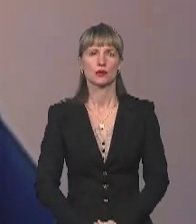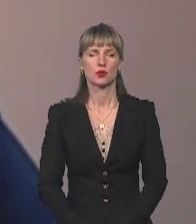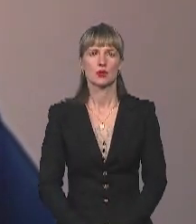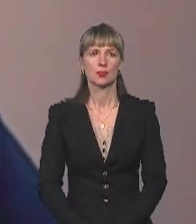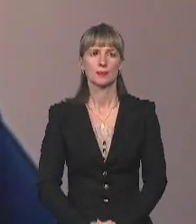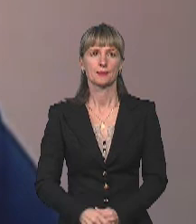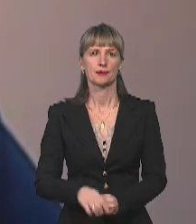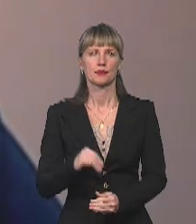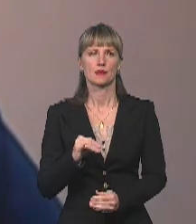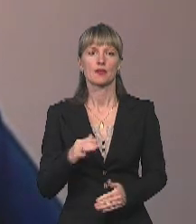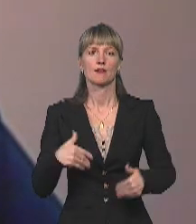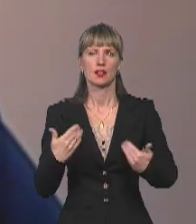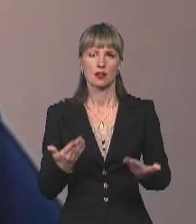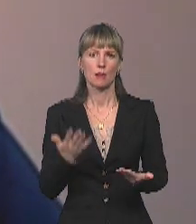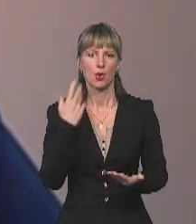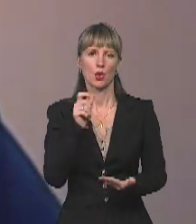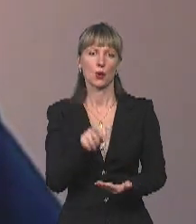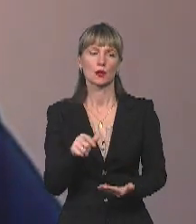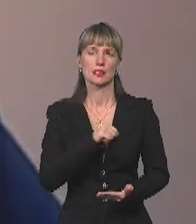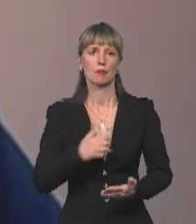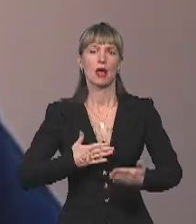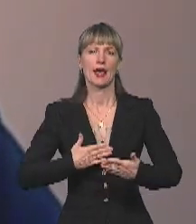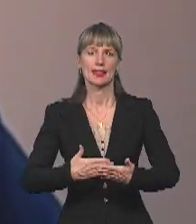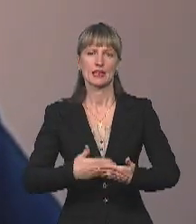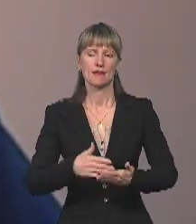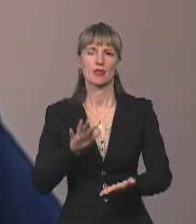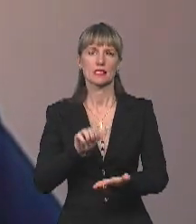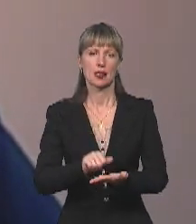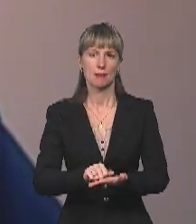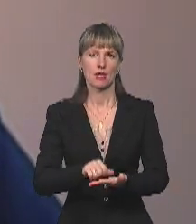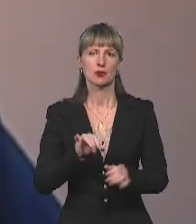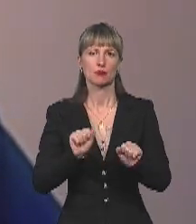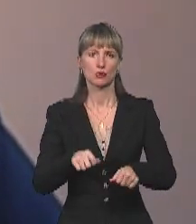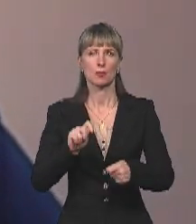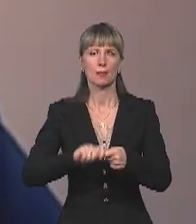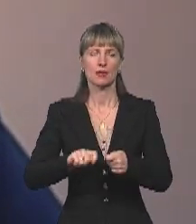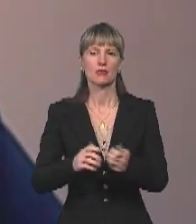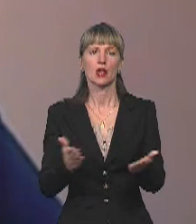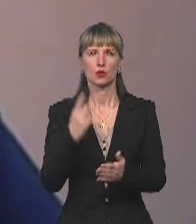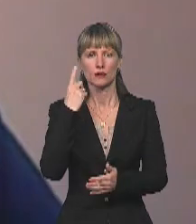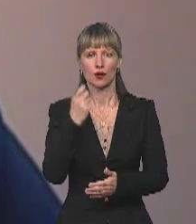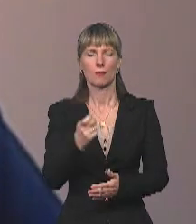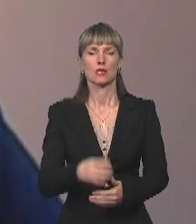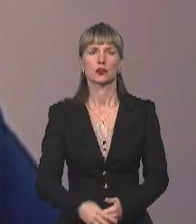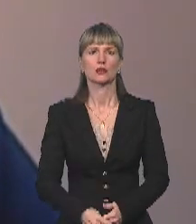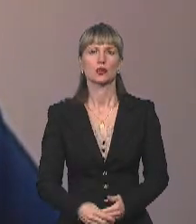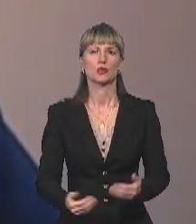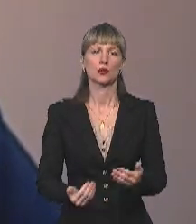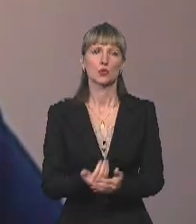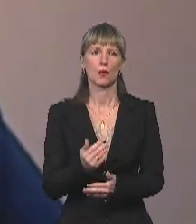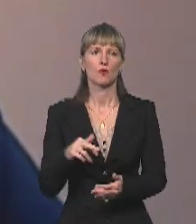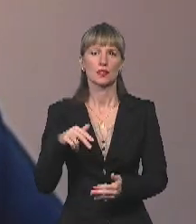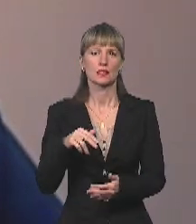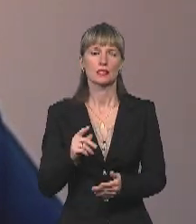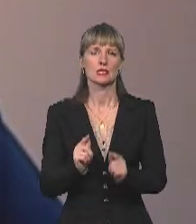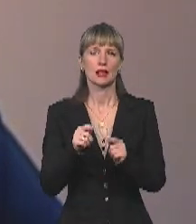і тільки її вітаємо, коли людина сама активно займається і може перевірити якусь інформацію. Знов таки ж зайти на